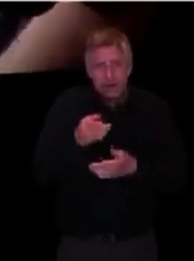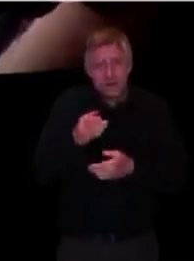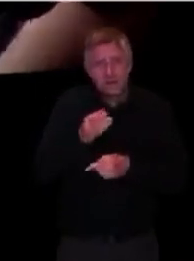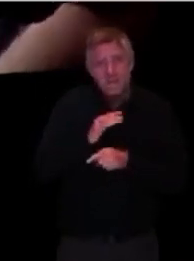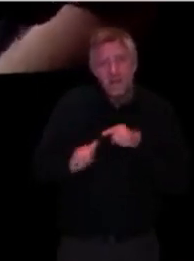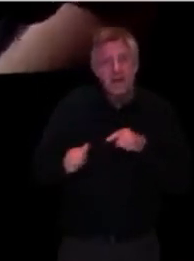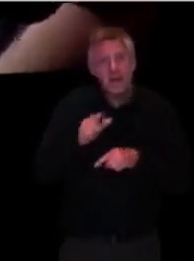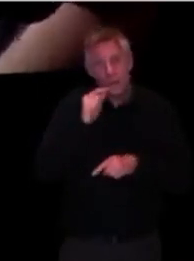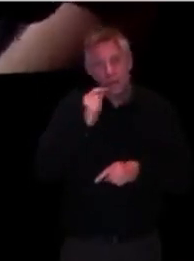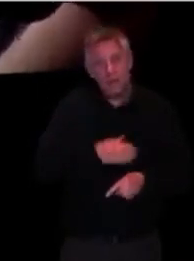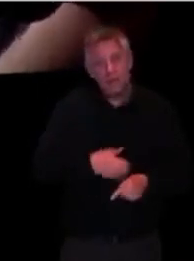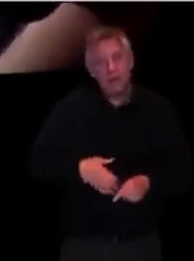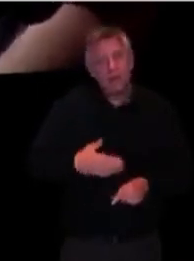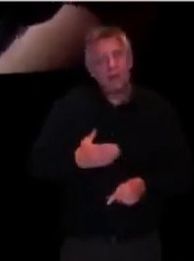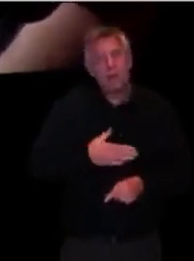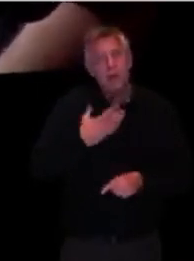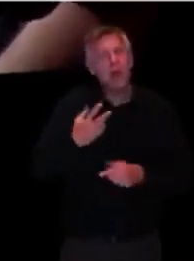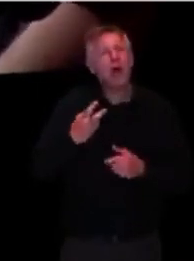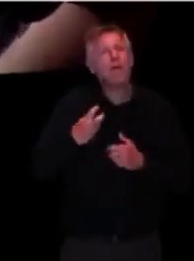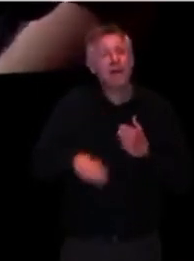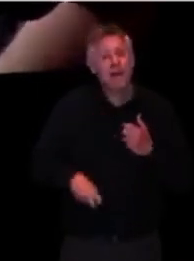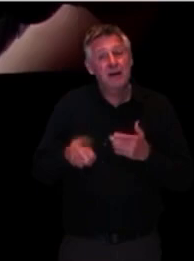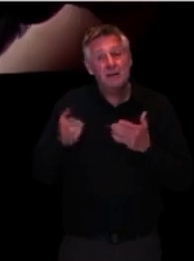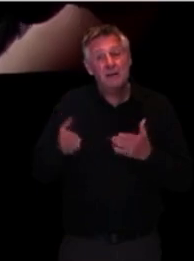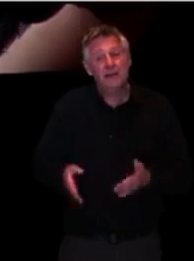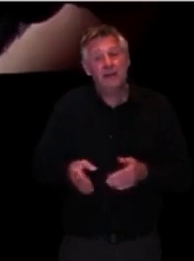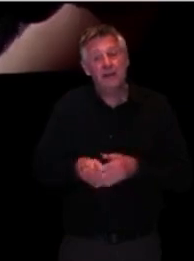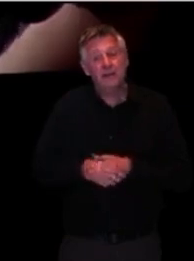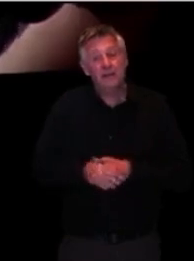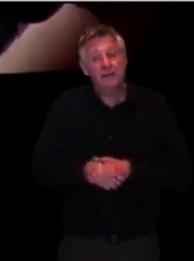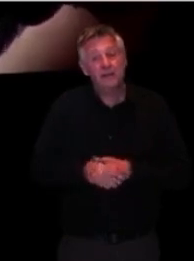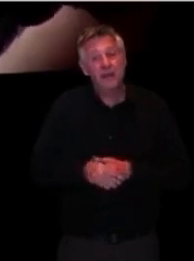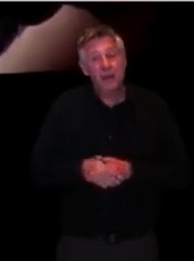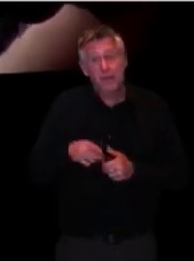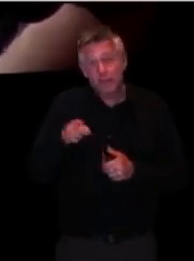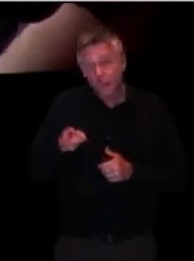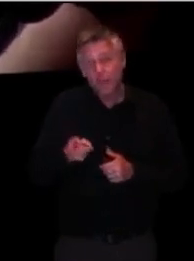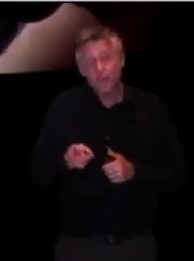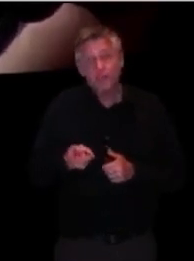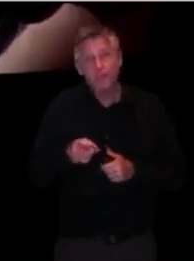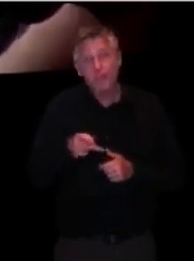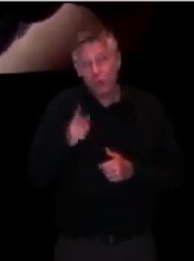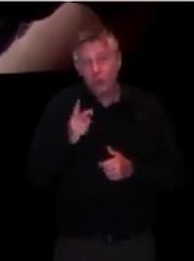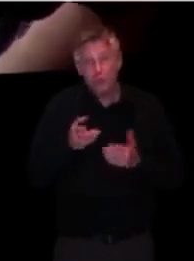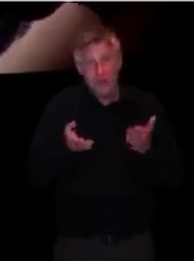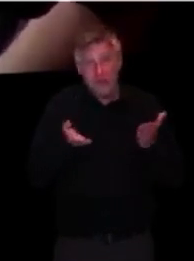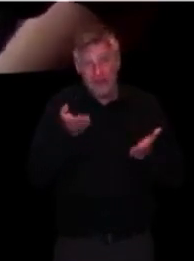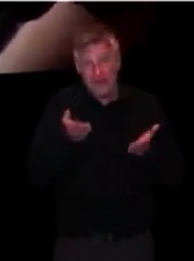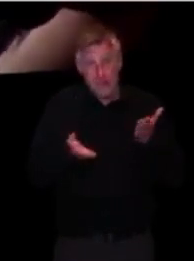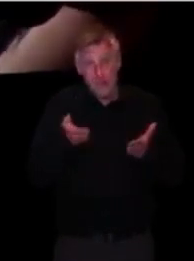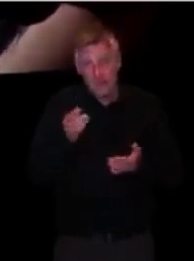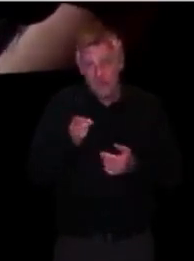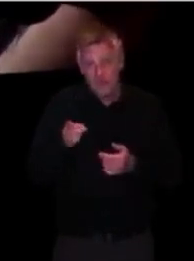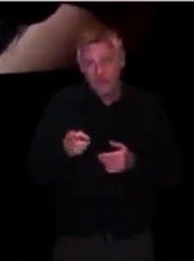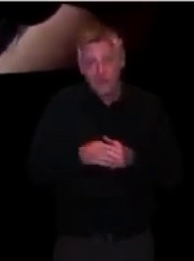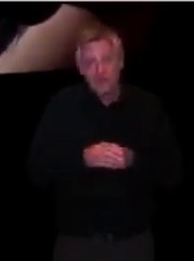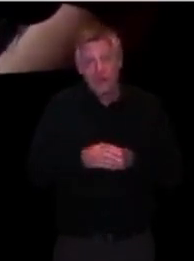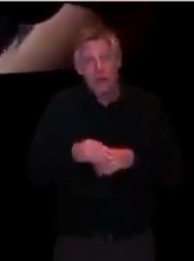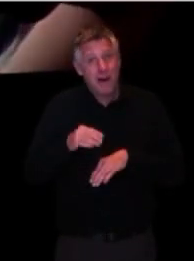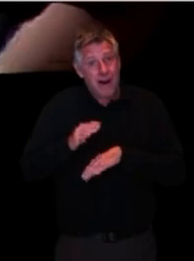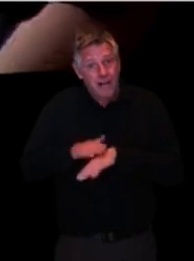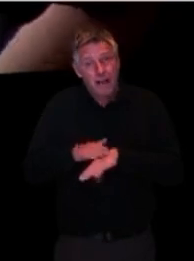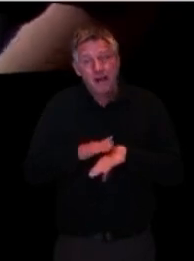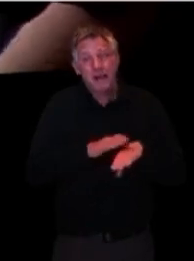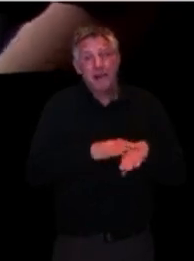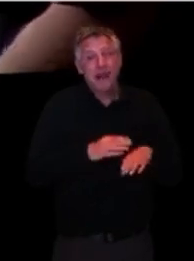monsieur le Maire cher Pierre je dois vous dire que si vous passiez plus de temps de temps en temps être un peu plus équilibré et à bien rappeler également que